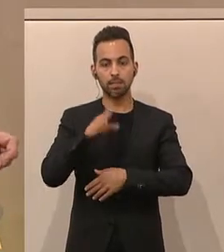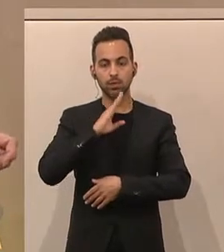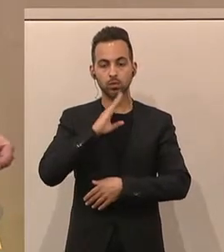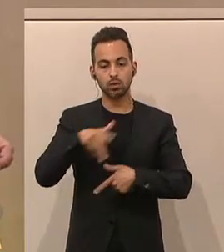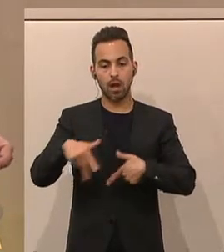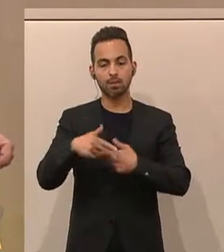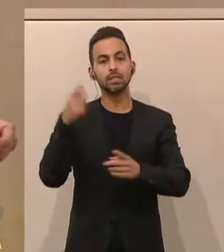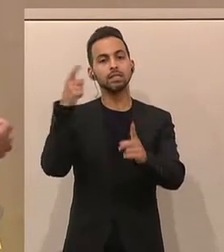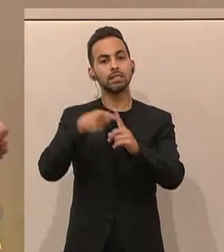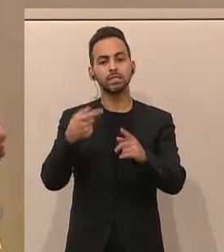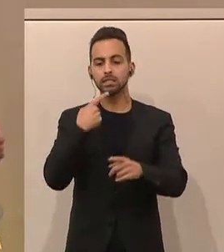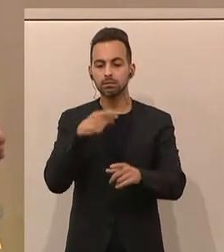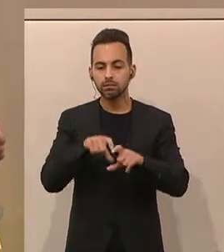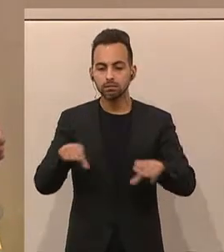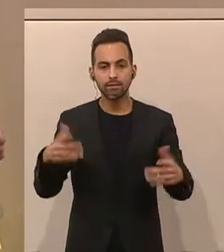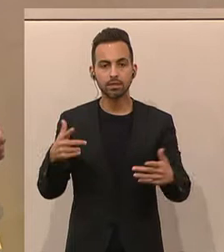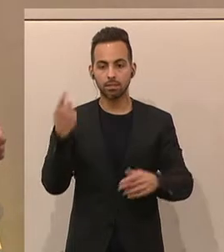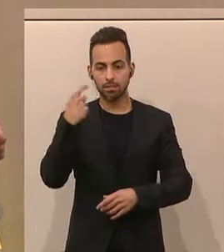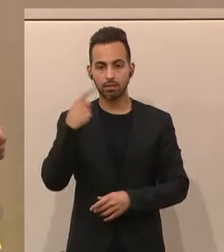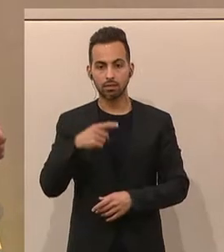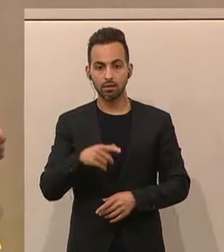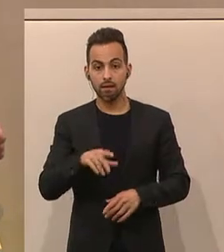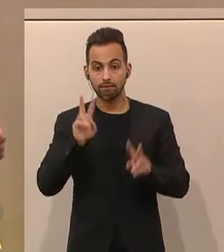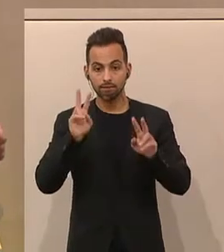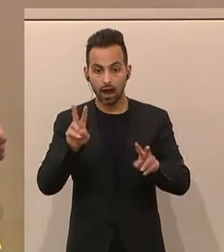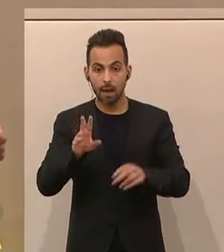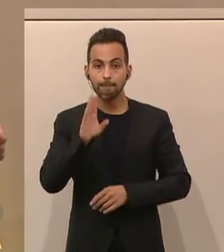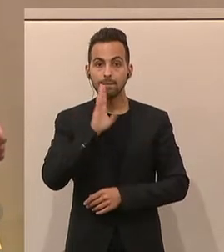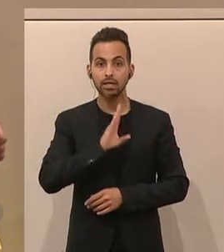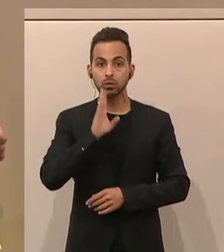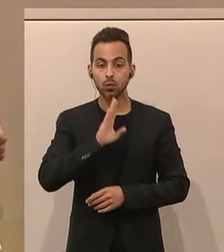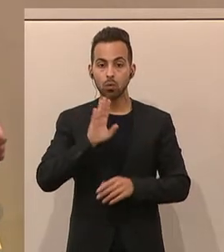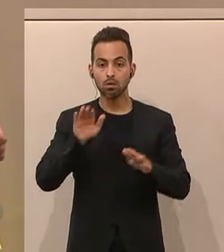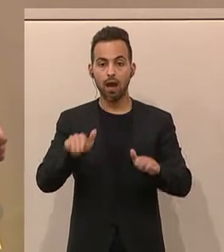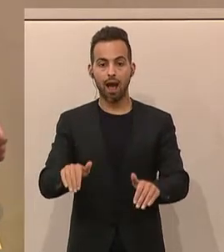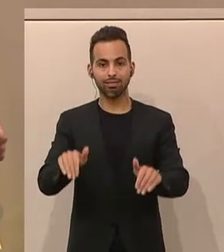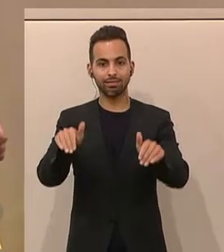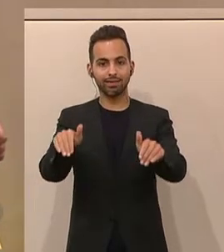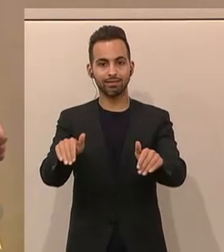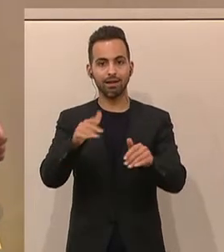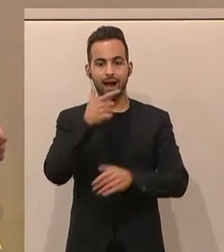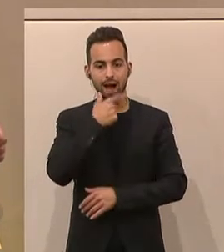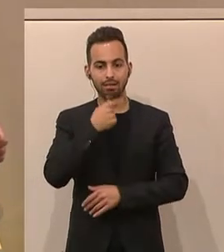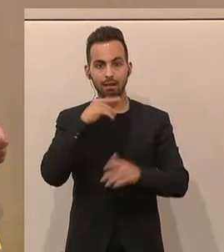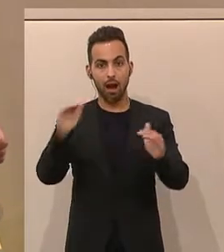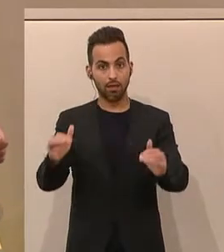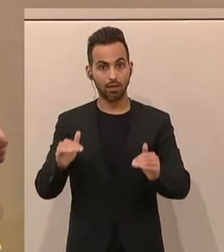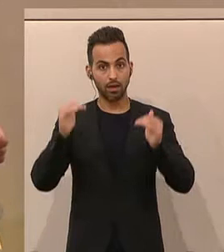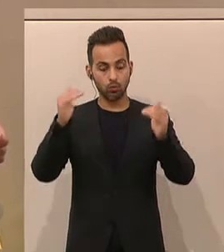Zielsetzung, nämlich die Anhebung des tatsächlichen Pensionsantrittsalters und die